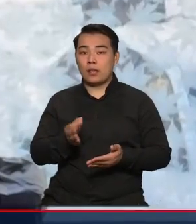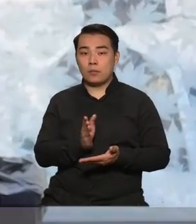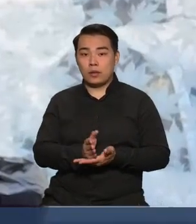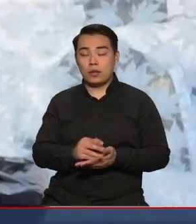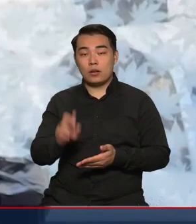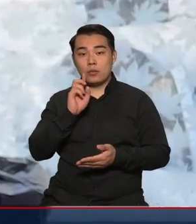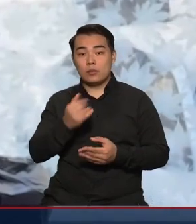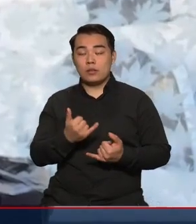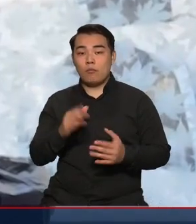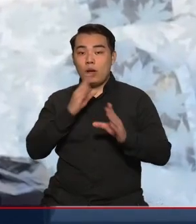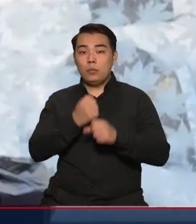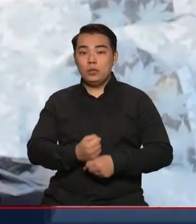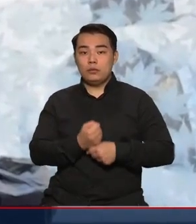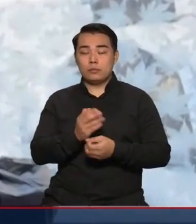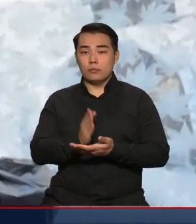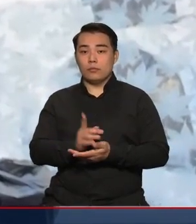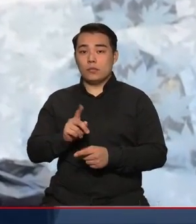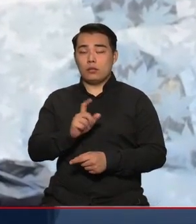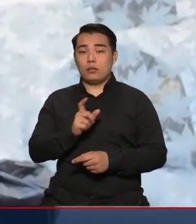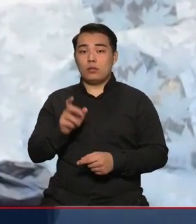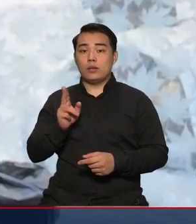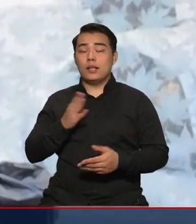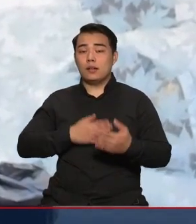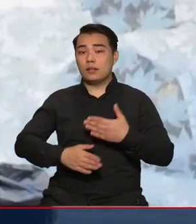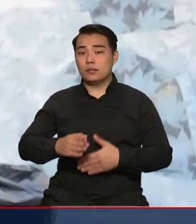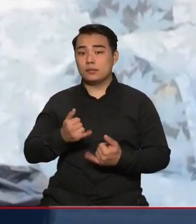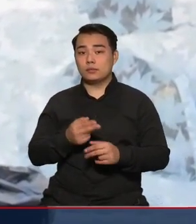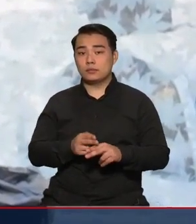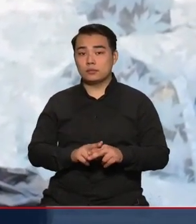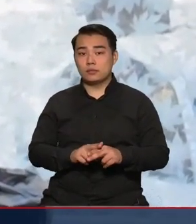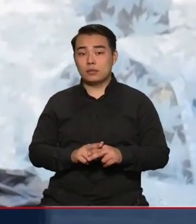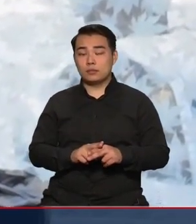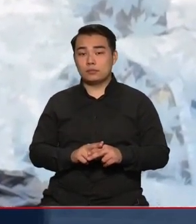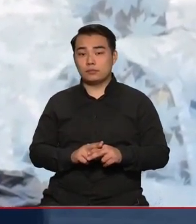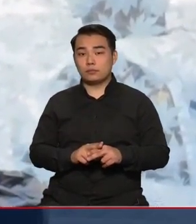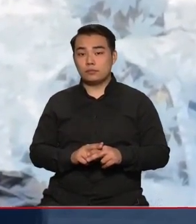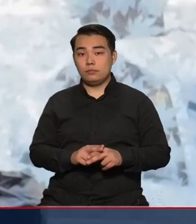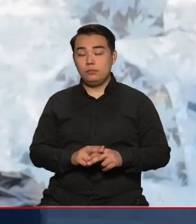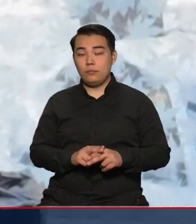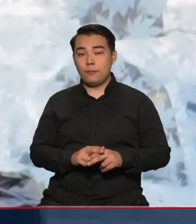Государство предоставляет такую возможность для людей с инвалидностью